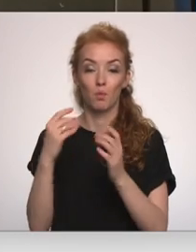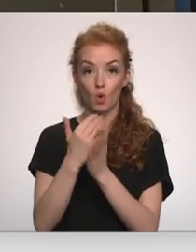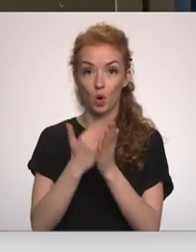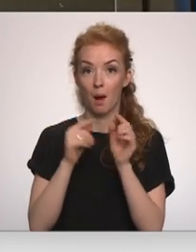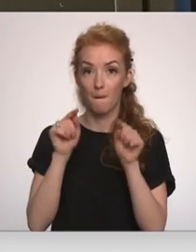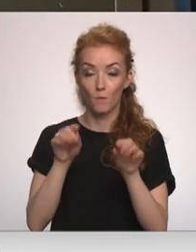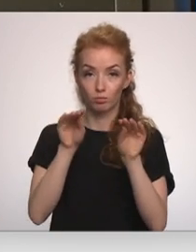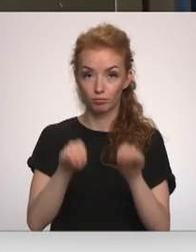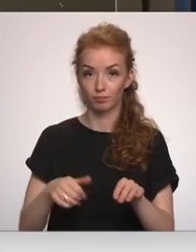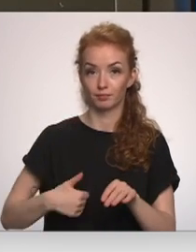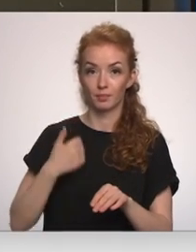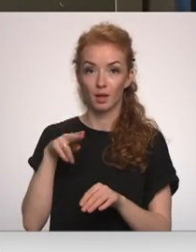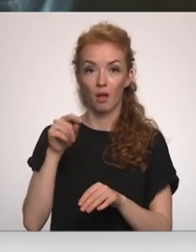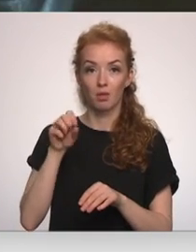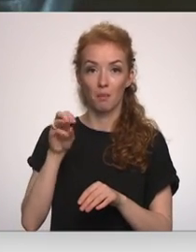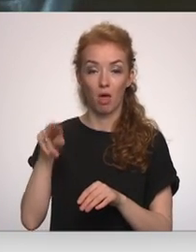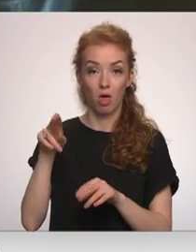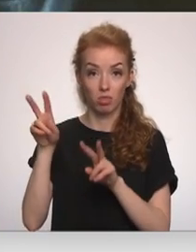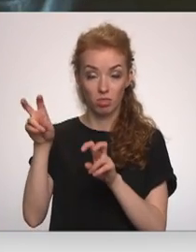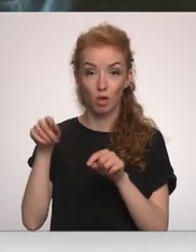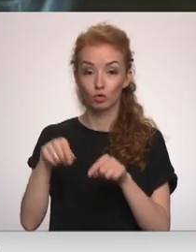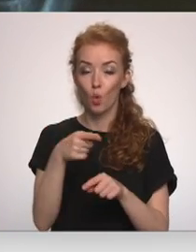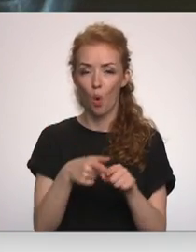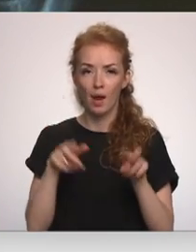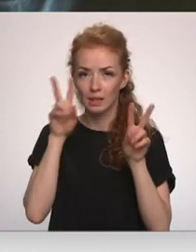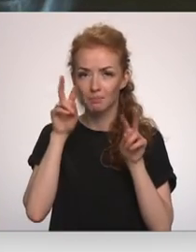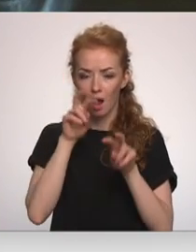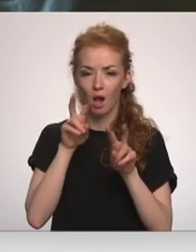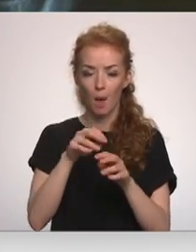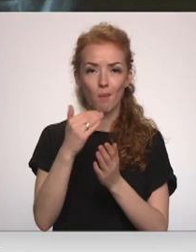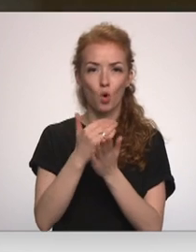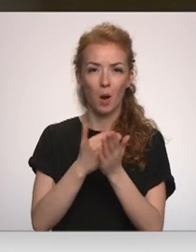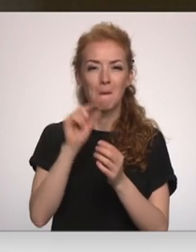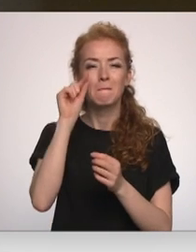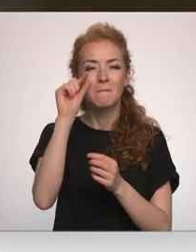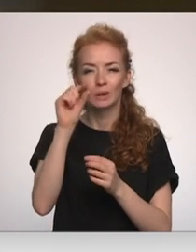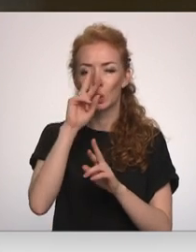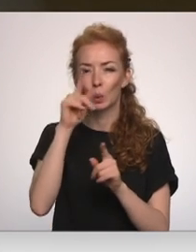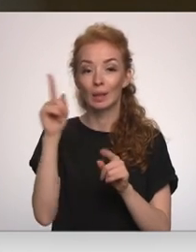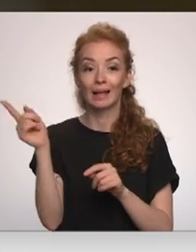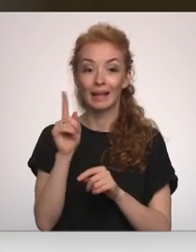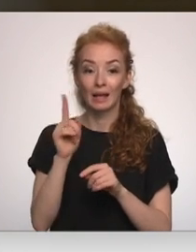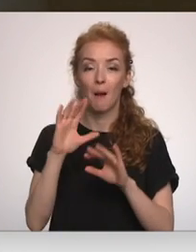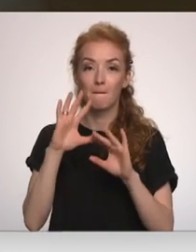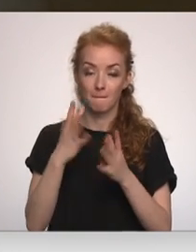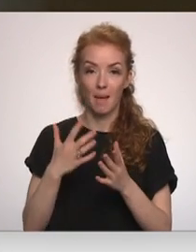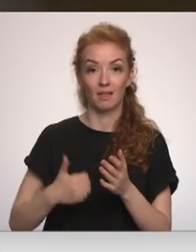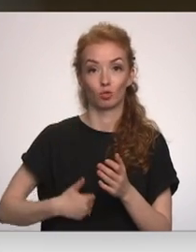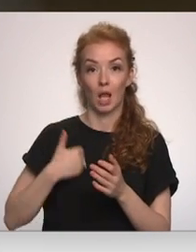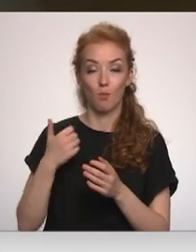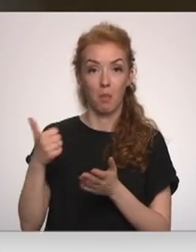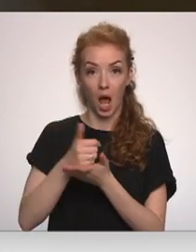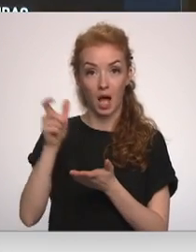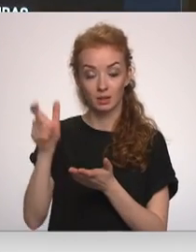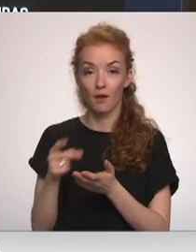Programmatūra izstrādājas uzņēmums Datamed. Lai gan šoreiz veicot izmeklējumu, programmatūra pieļāva nelielu kļūdu, uzņēmuma pārstāvis norāda.